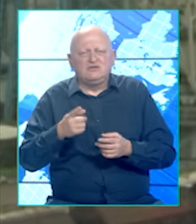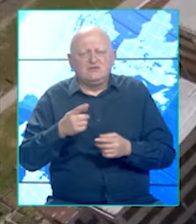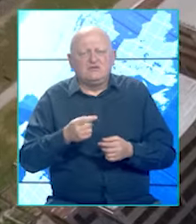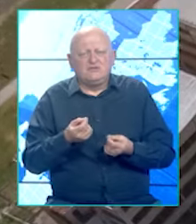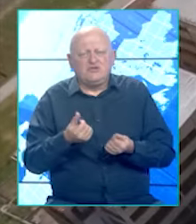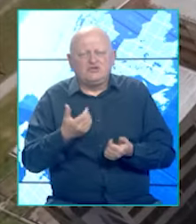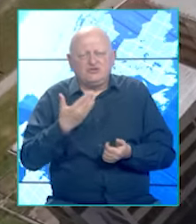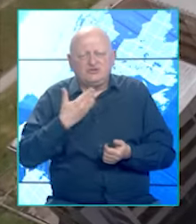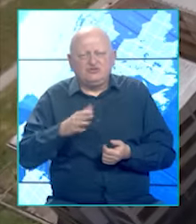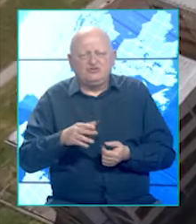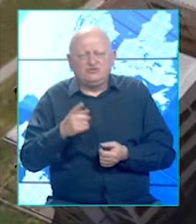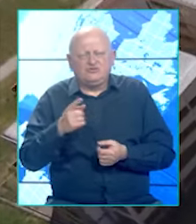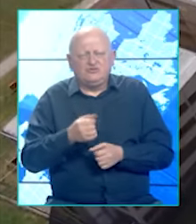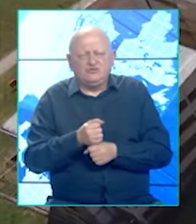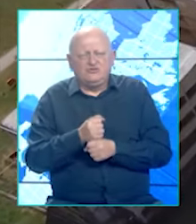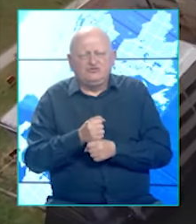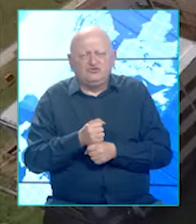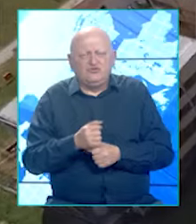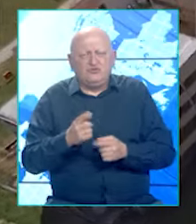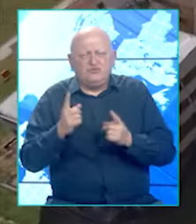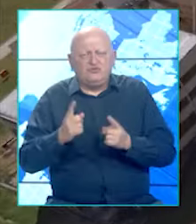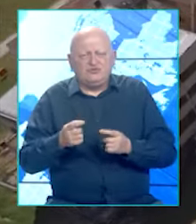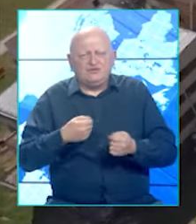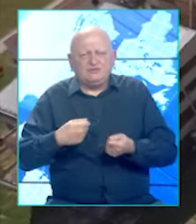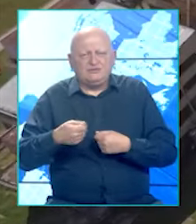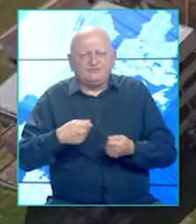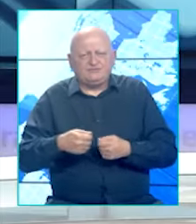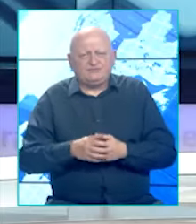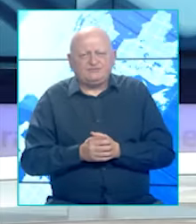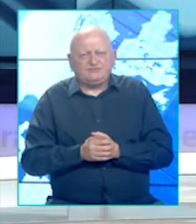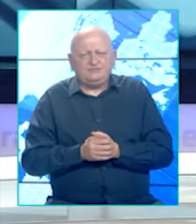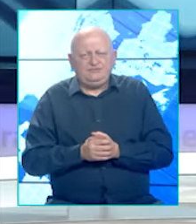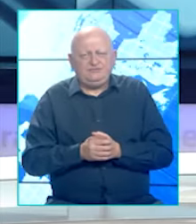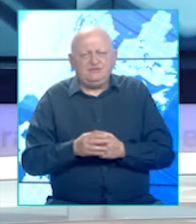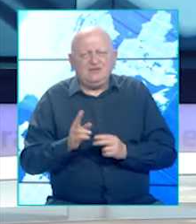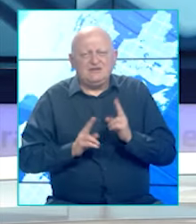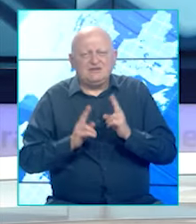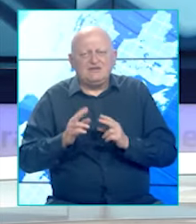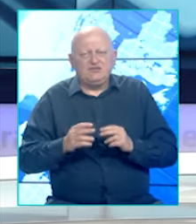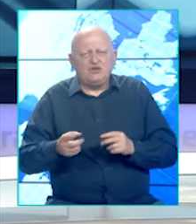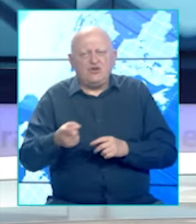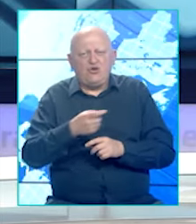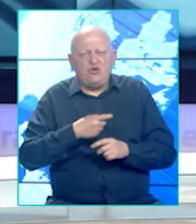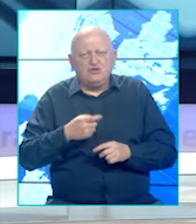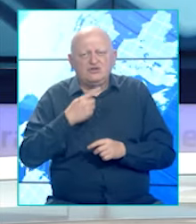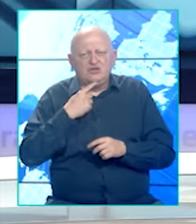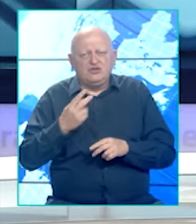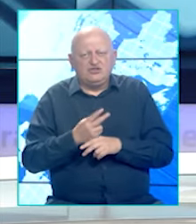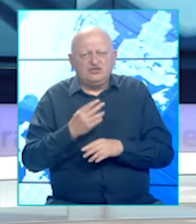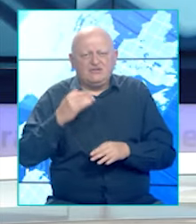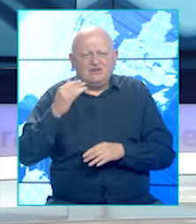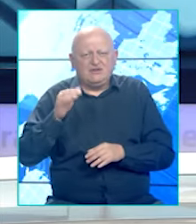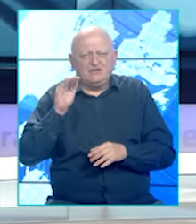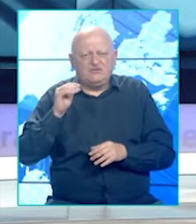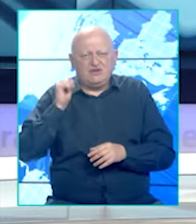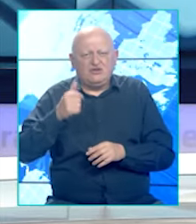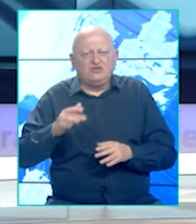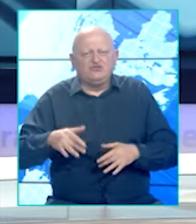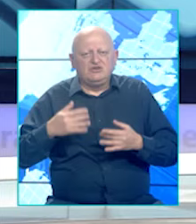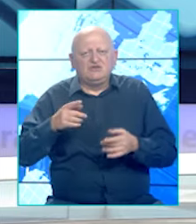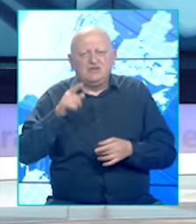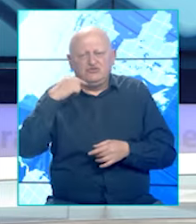i procjena štete, ali i očuvanje pozicija na tržištu. Sastanak vladajuće koalicije na državnoj razini najavljen za